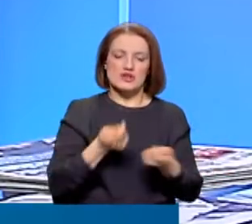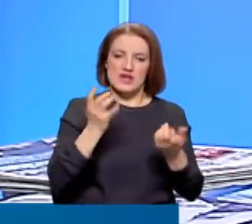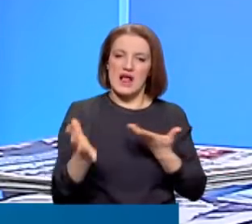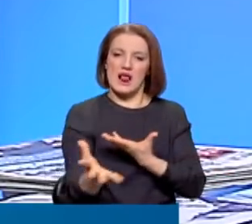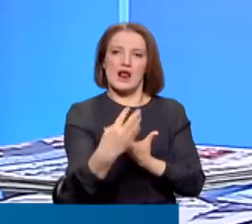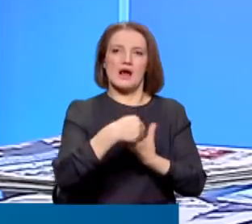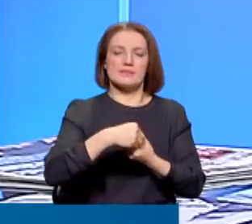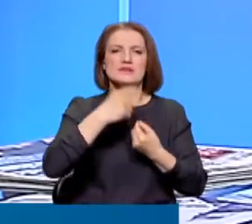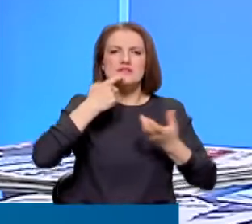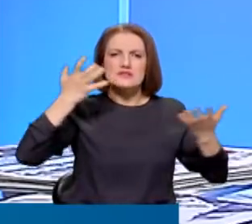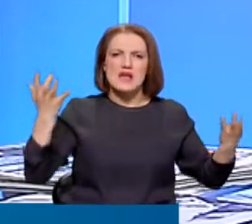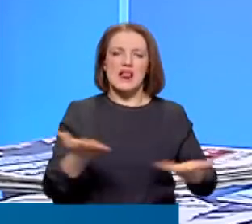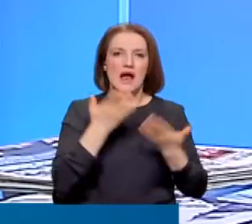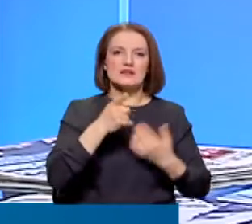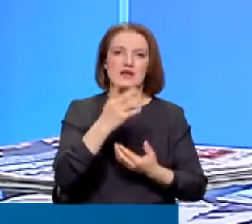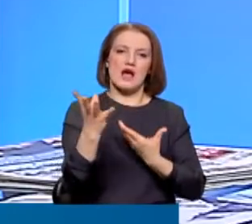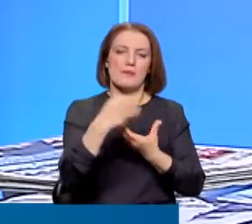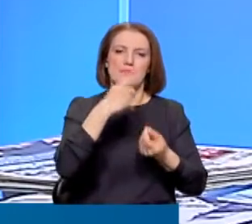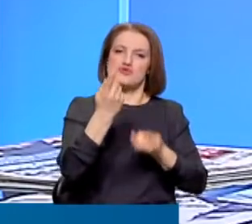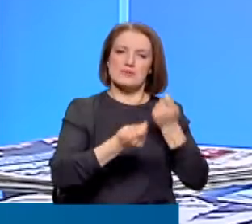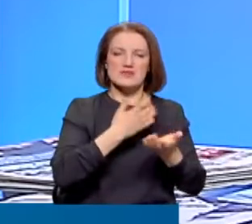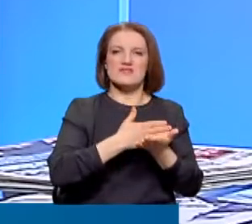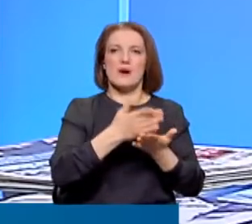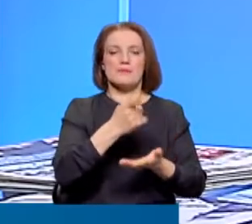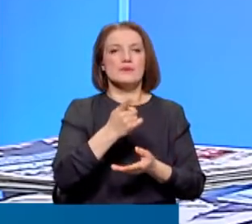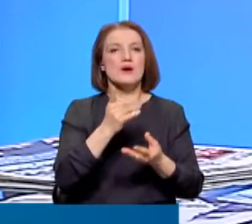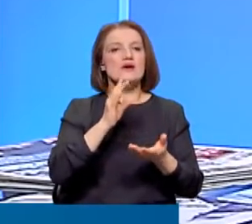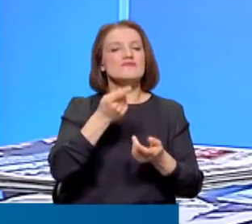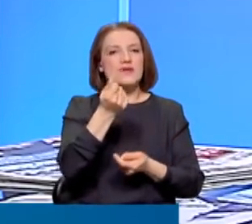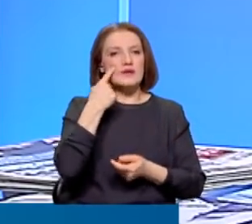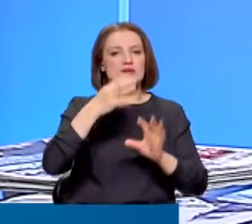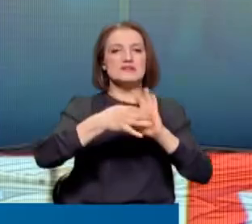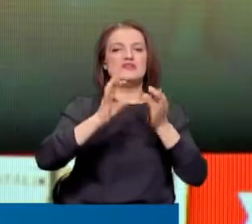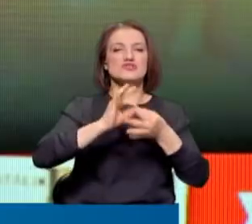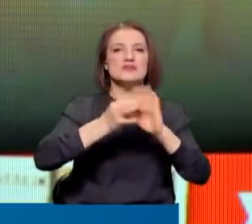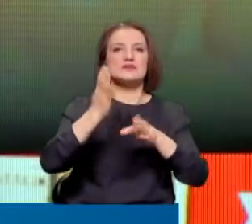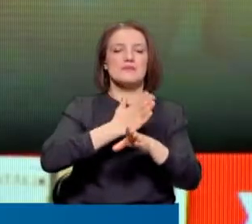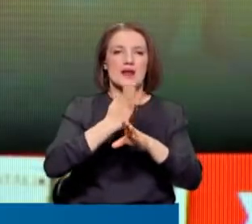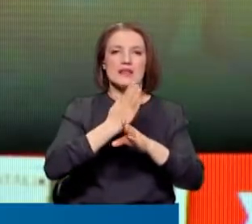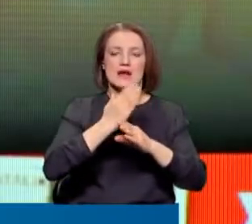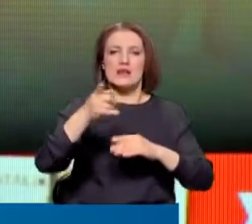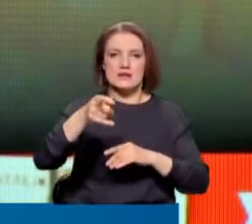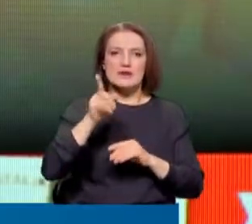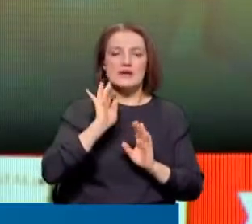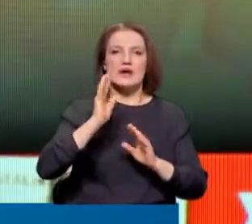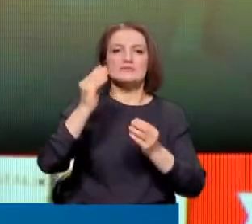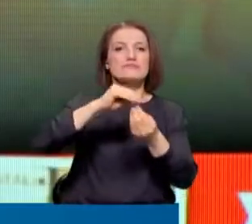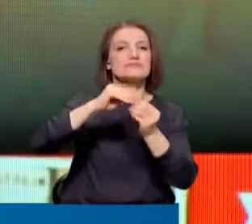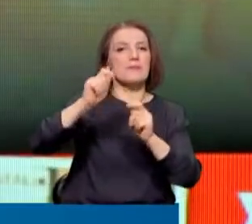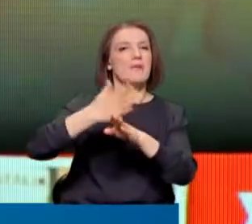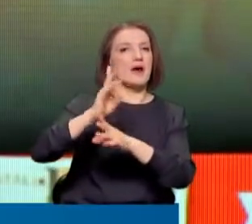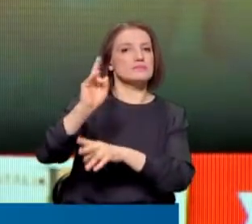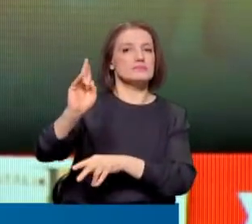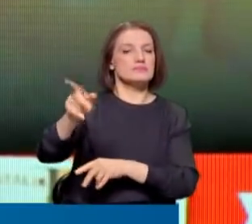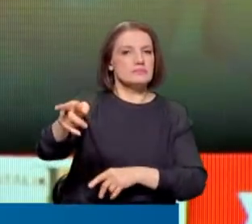kapsamlı senelerdir kapsamlı bir çalışma sürüyor fiyatları zincir marketlerin arttırdığını belirten Kılıç şunları söyledi